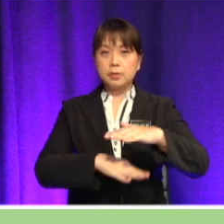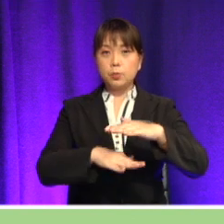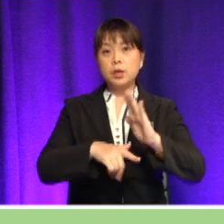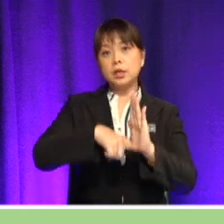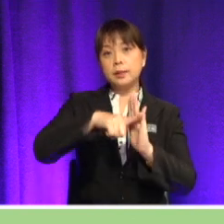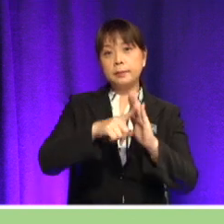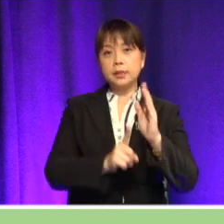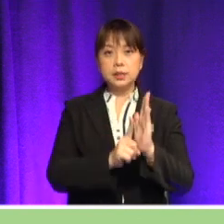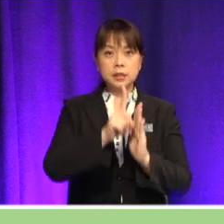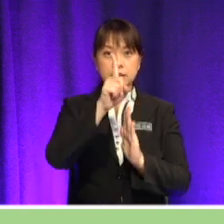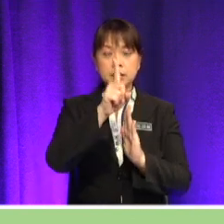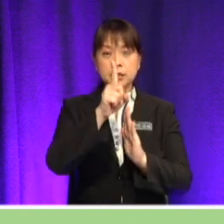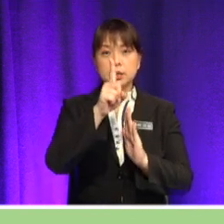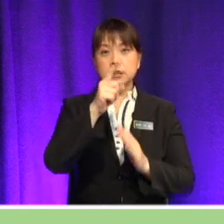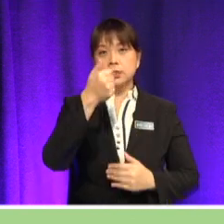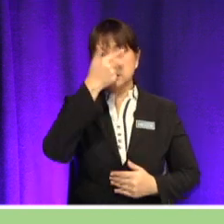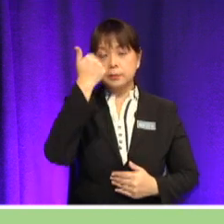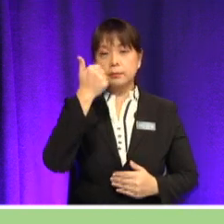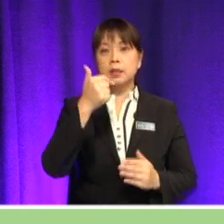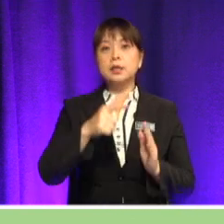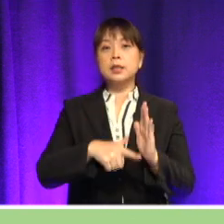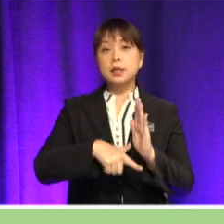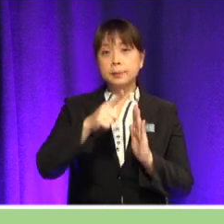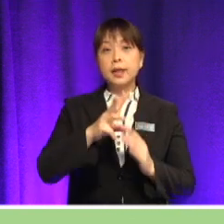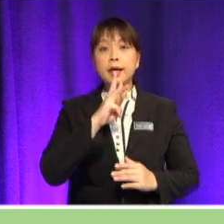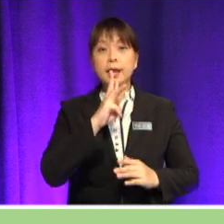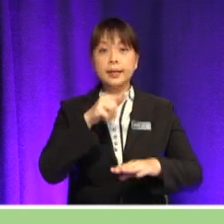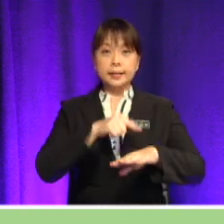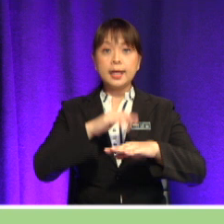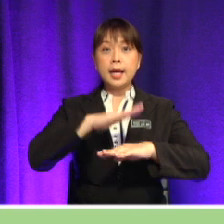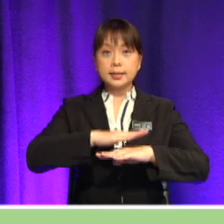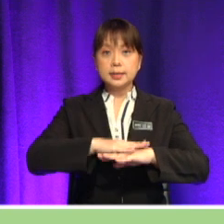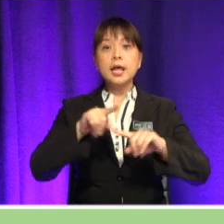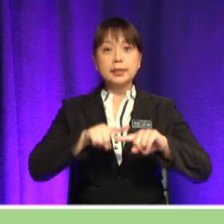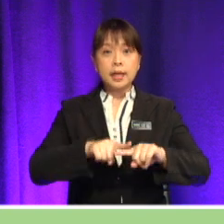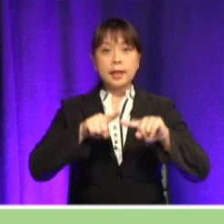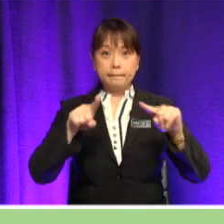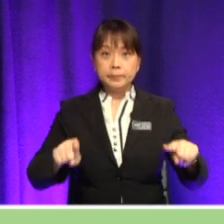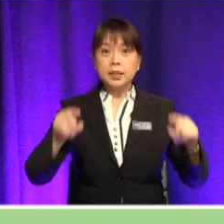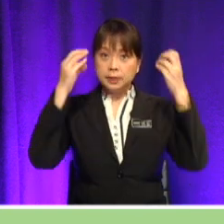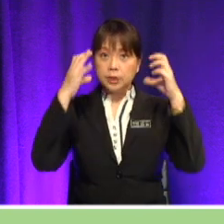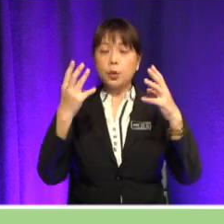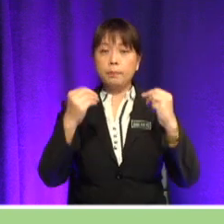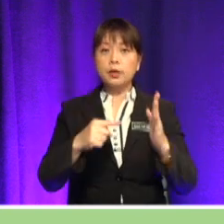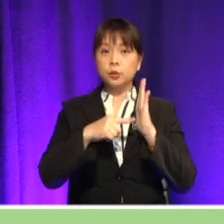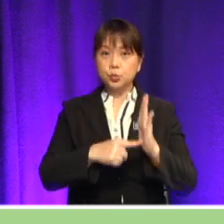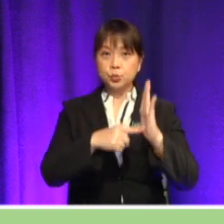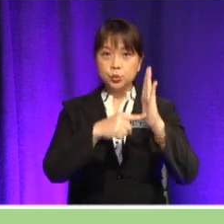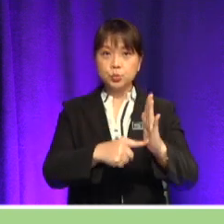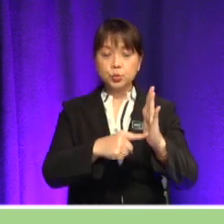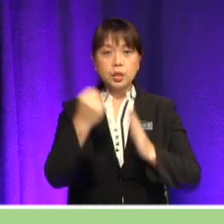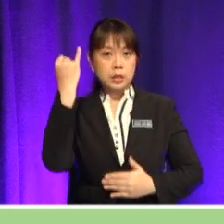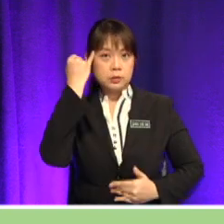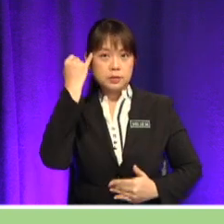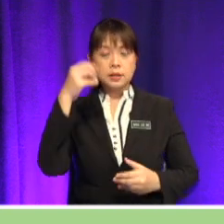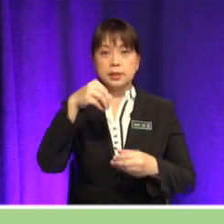oleh lebih banyak air sosial berada di atasnya tetapi C guna tunjukkan dalam mendali